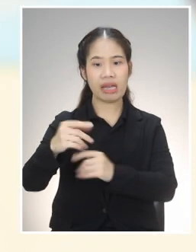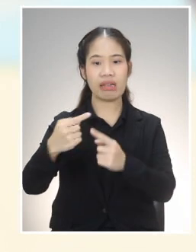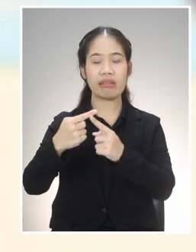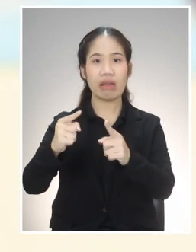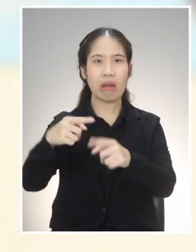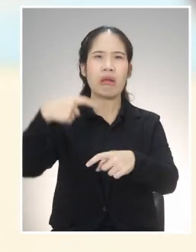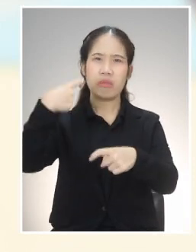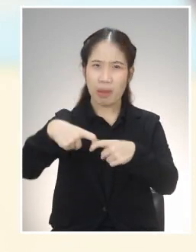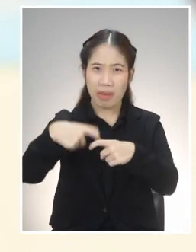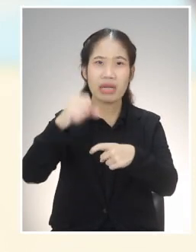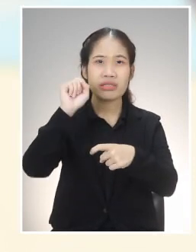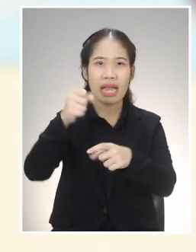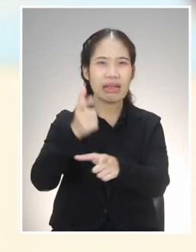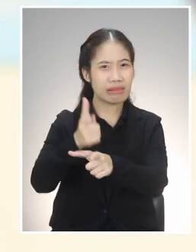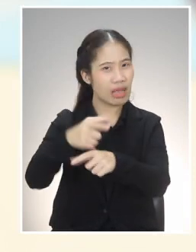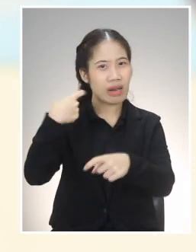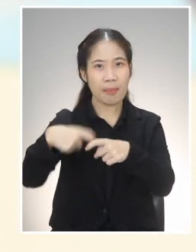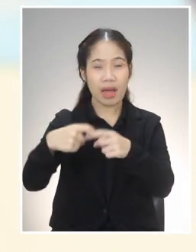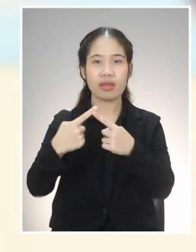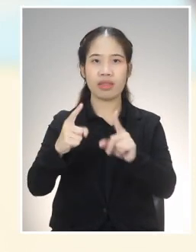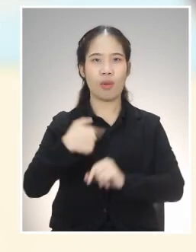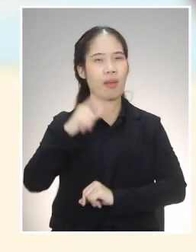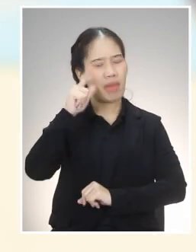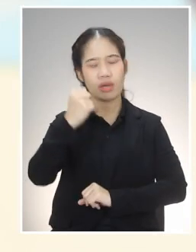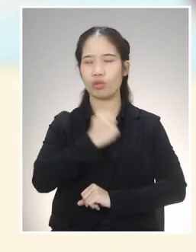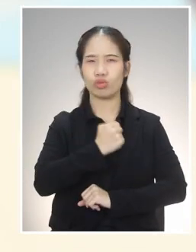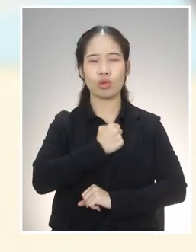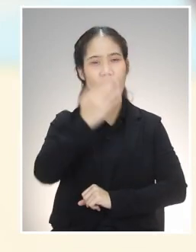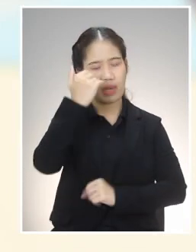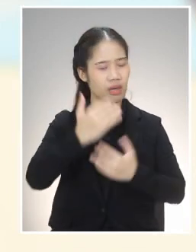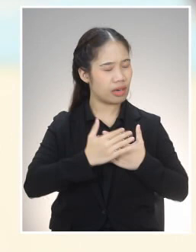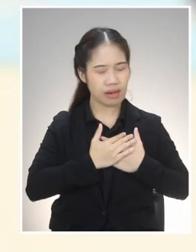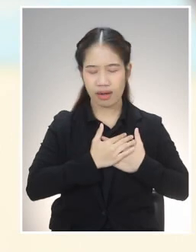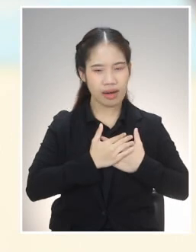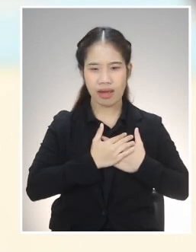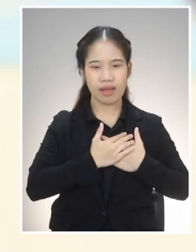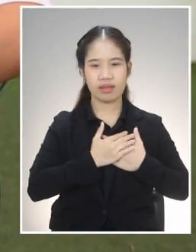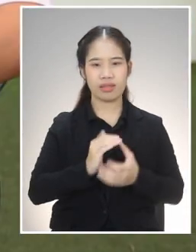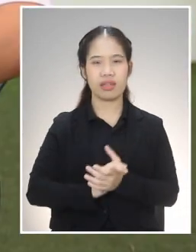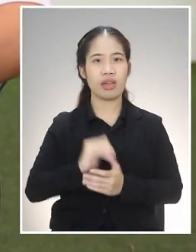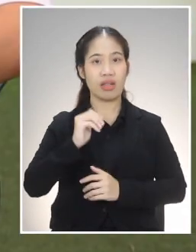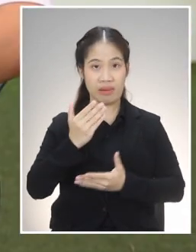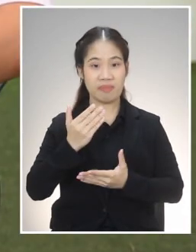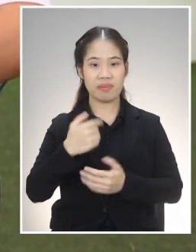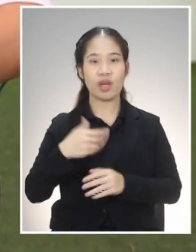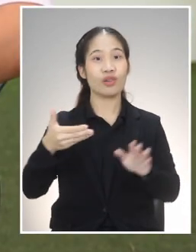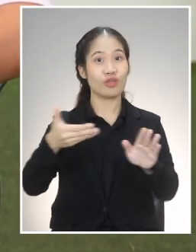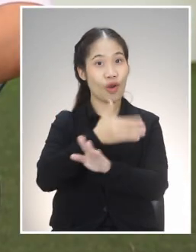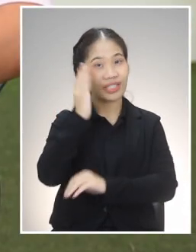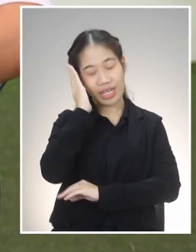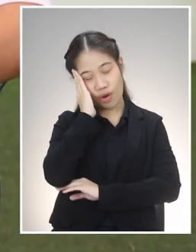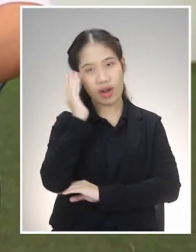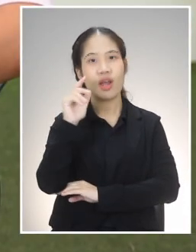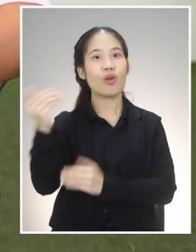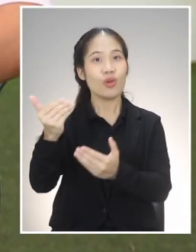ปากขนาดนั้นแต่เราก็ต้องทนแต่เรารักเขามากคือพอเขาไม่ค่อยได้ดูแลเค้าก็นอนเขาจะกอด